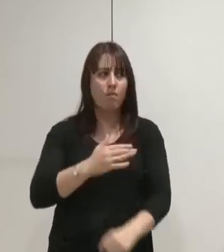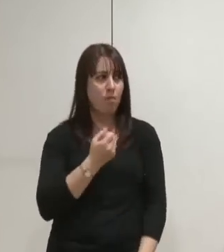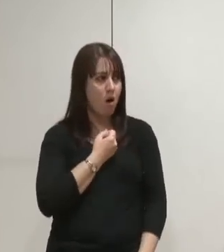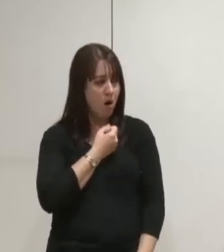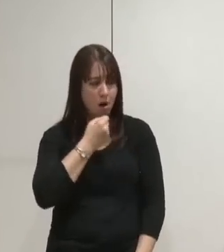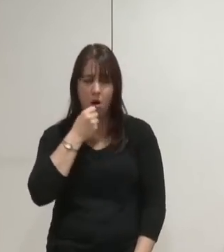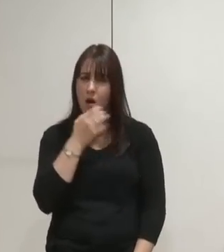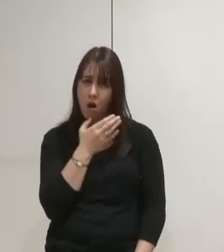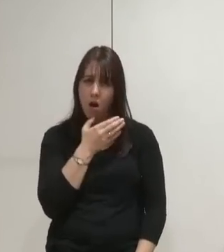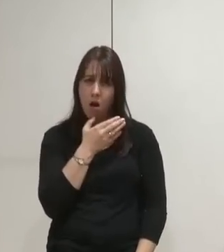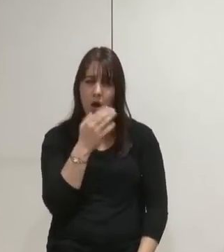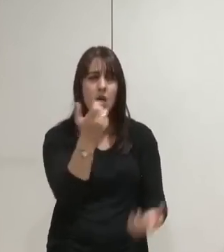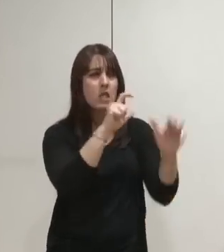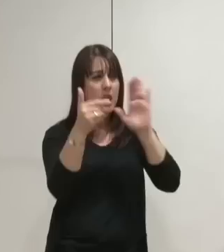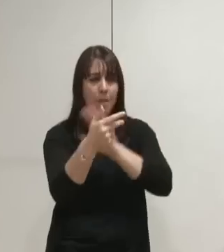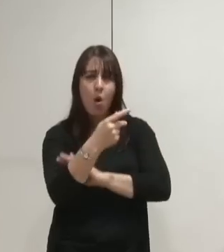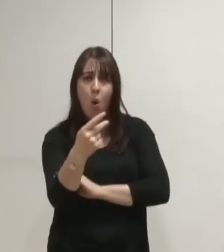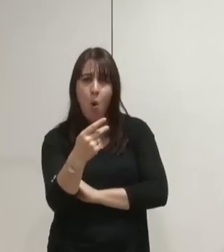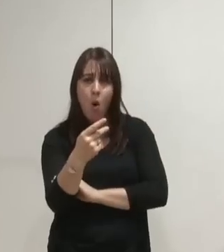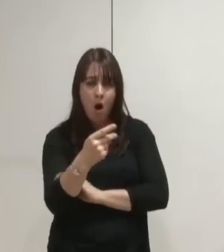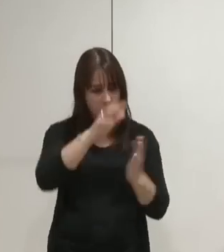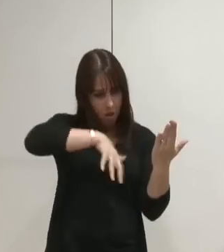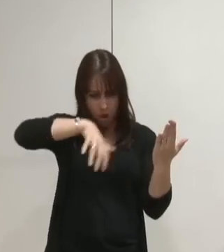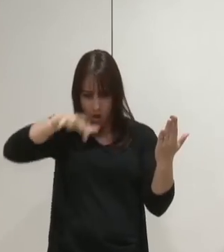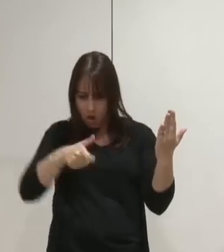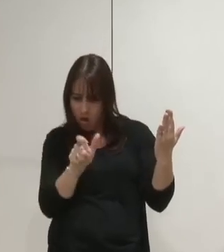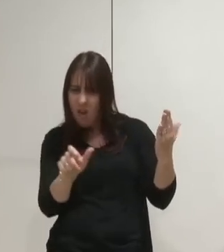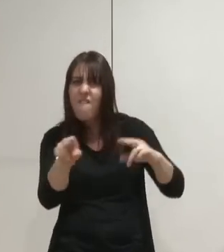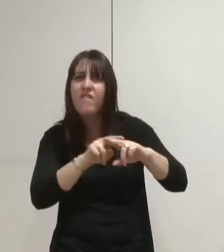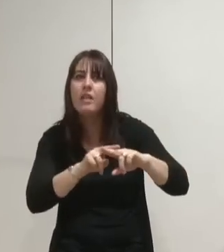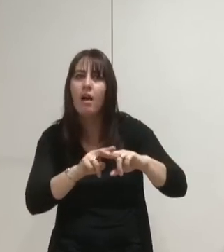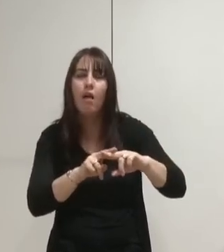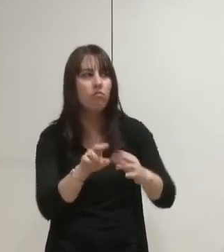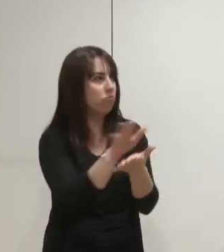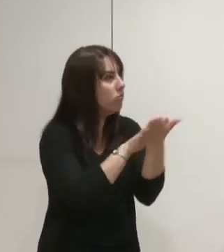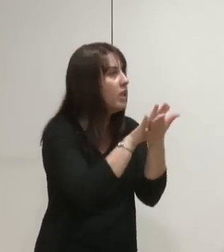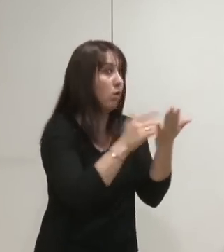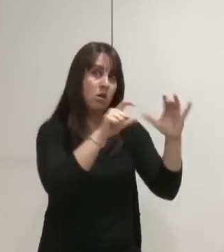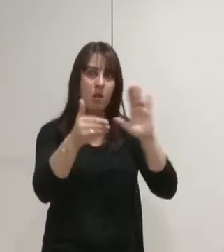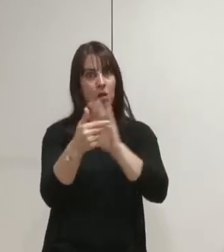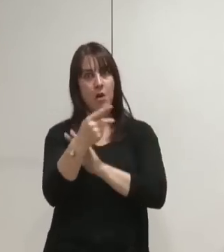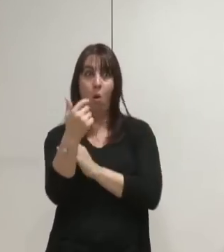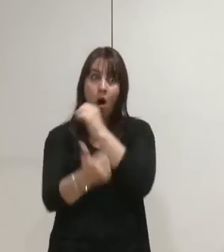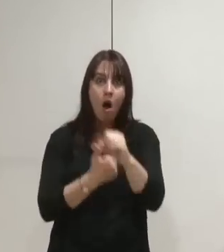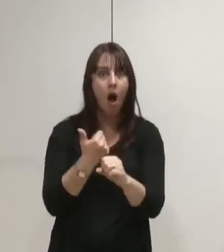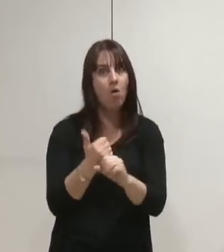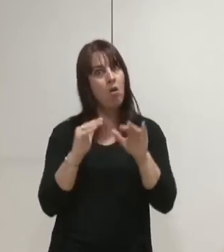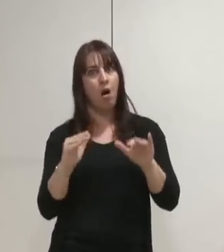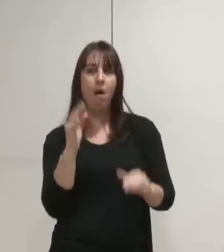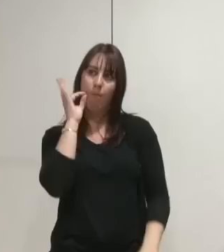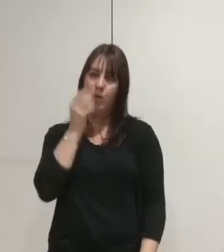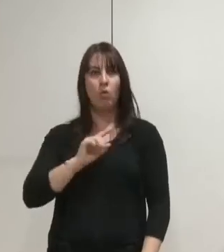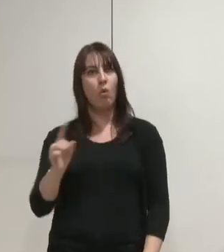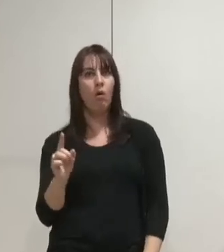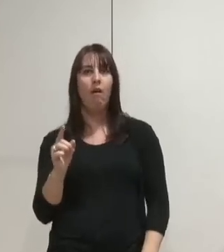fait de voir que ce montant n'est jamais écrit dans le rapport excusez-moi 700000 € par an c'est pas négligeable vous me